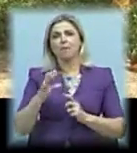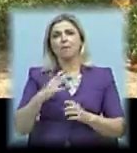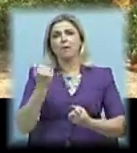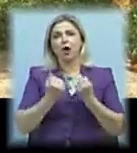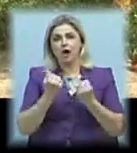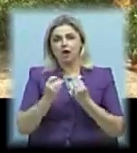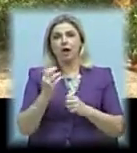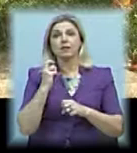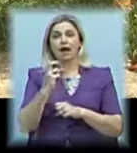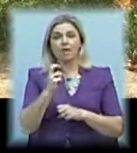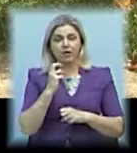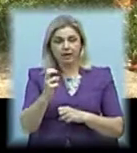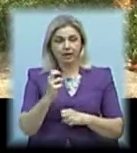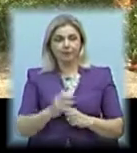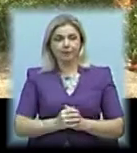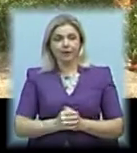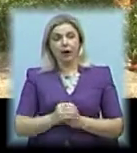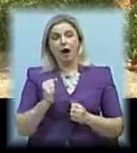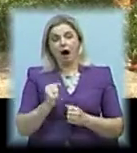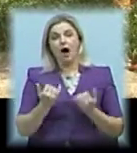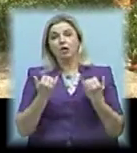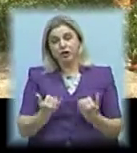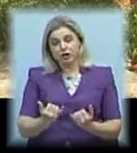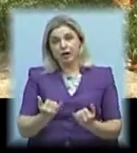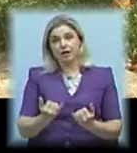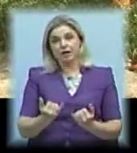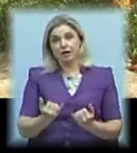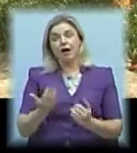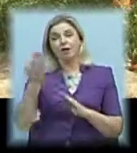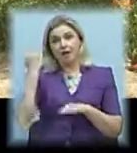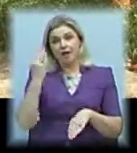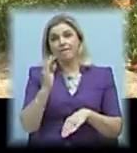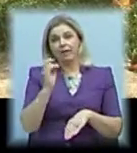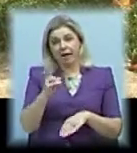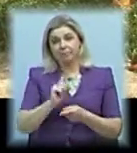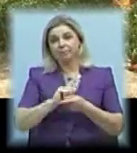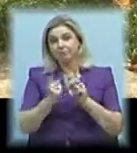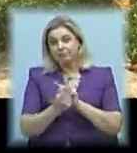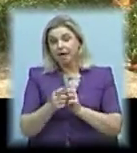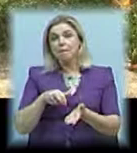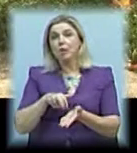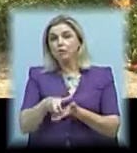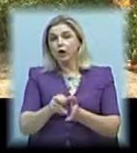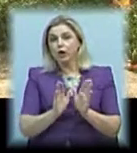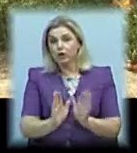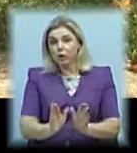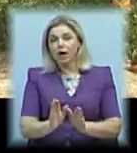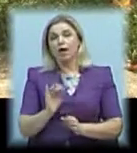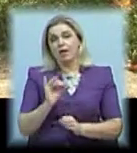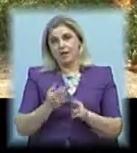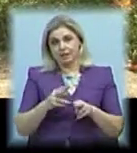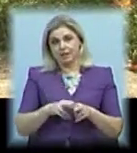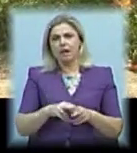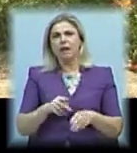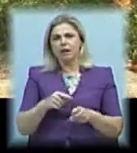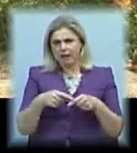машини, і трамваї, але з якогось часу, з 50-х років минулого століття, вона стала пішохідною. І це